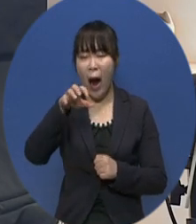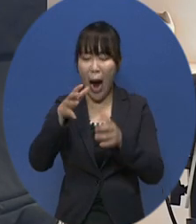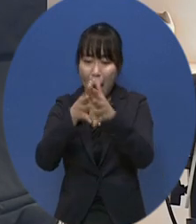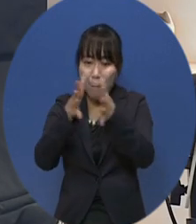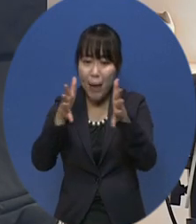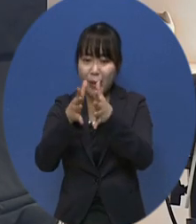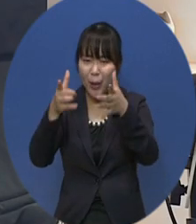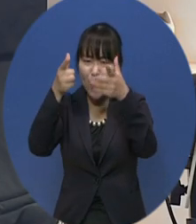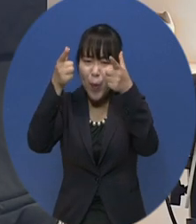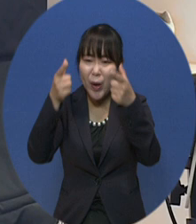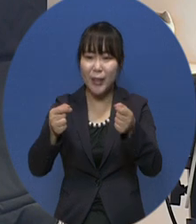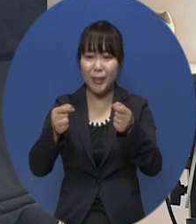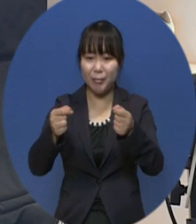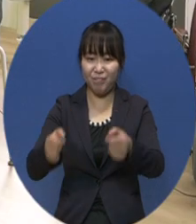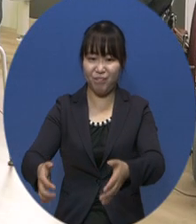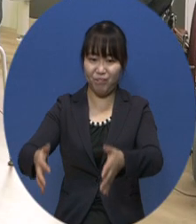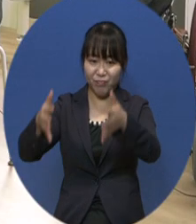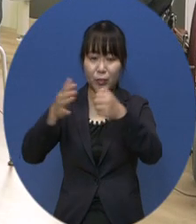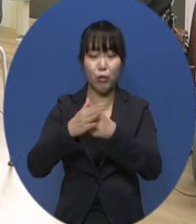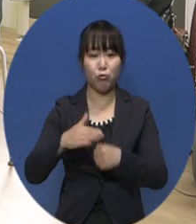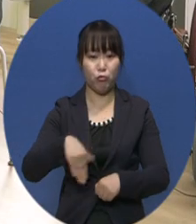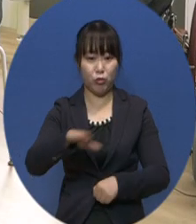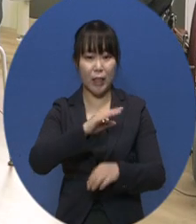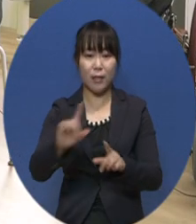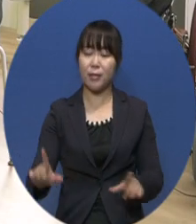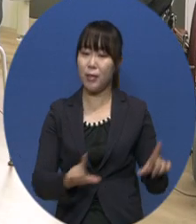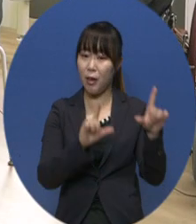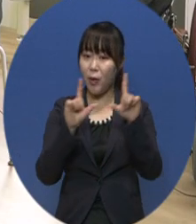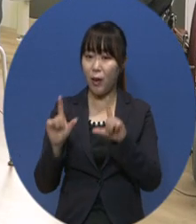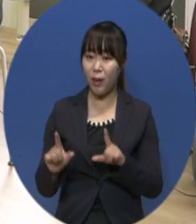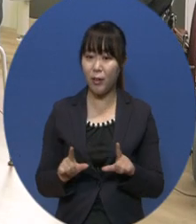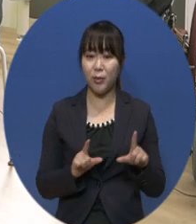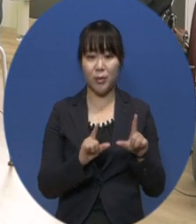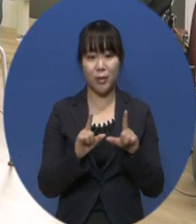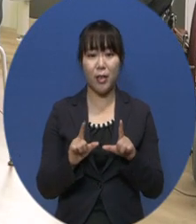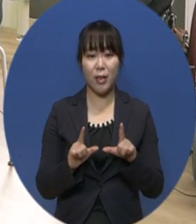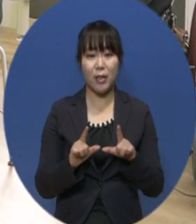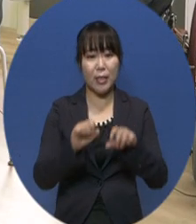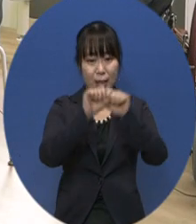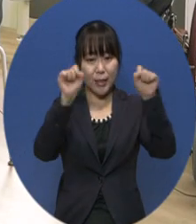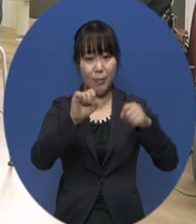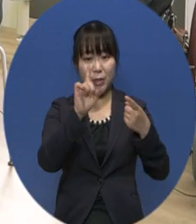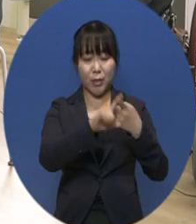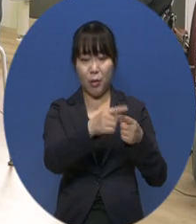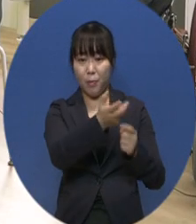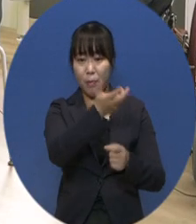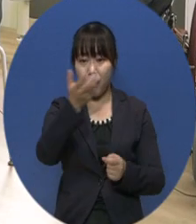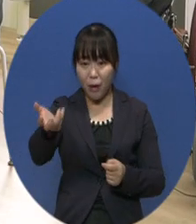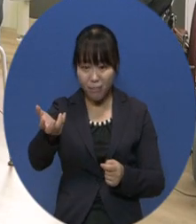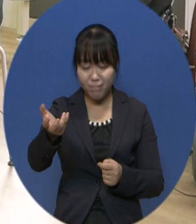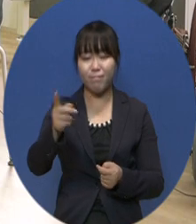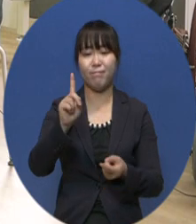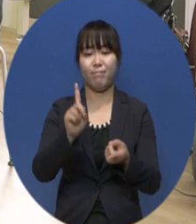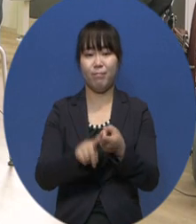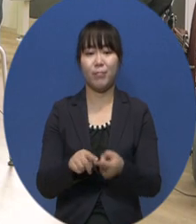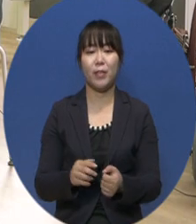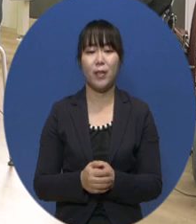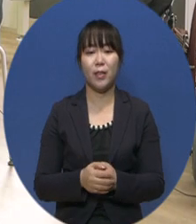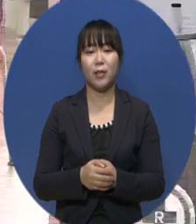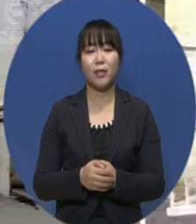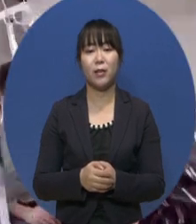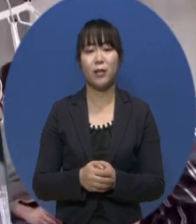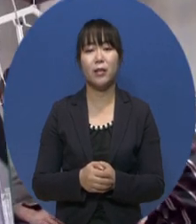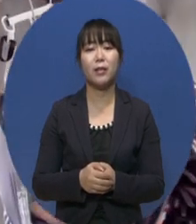똑같이 지어놓고 그러니까 우리가 사는 생활 네. 네. 그 시스템을 그대로 갖다 놓은 네. 거예요? 그대로 갖다 놓고 네. 거기에